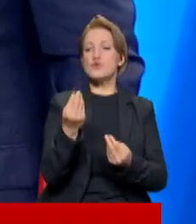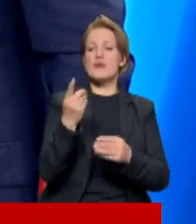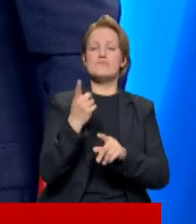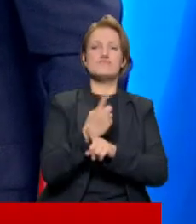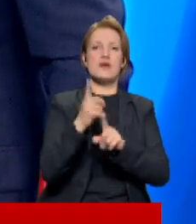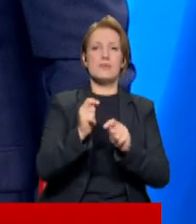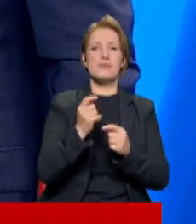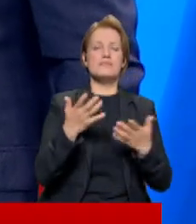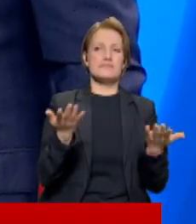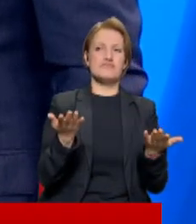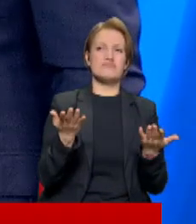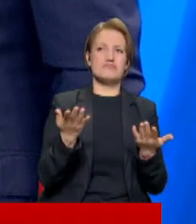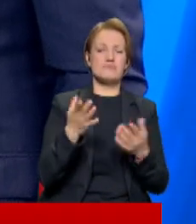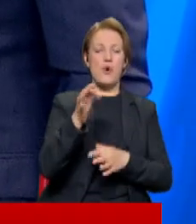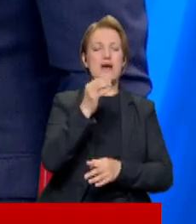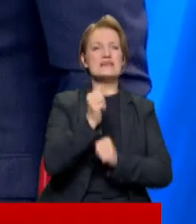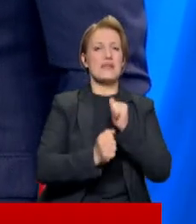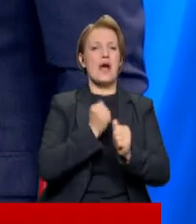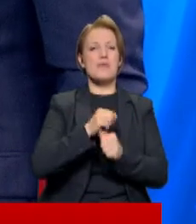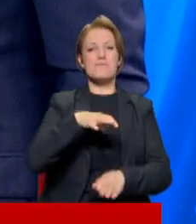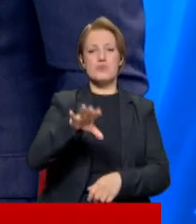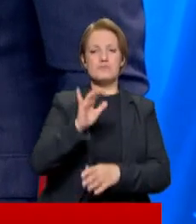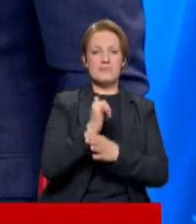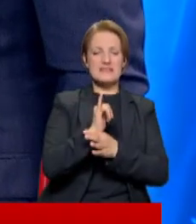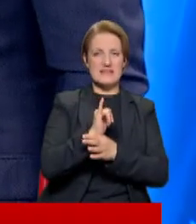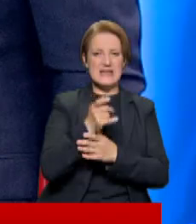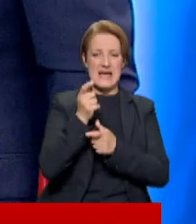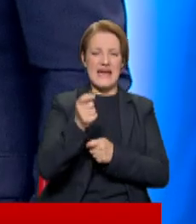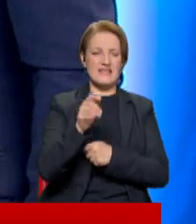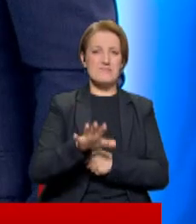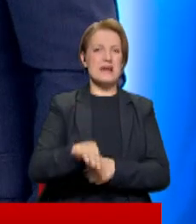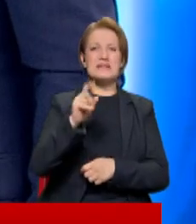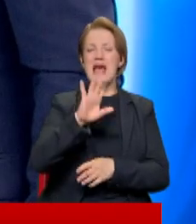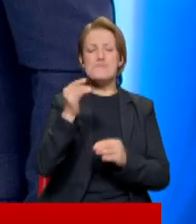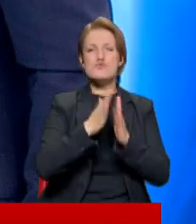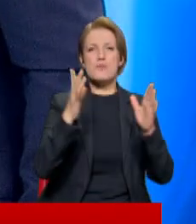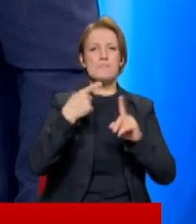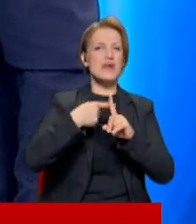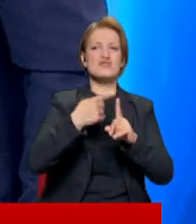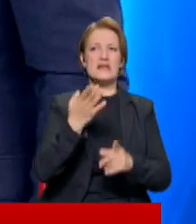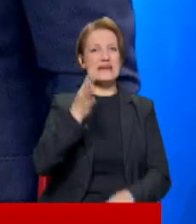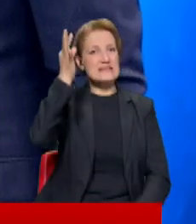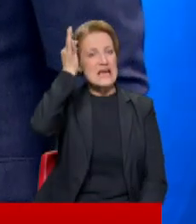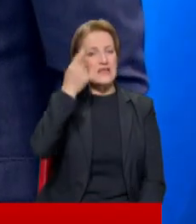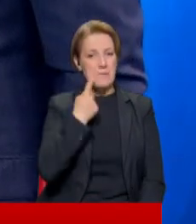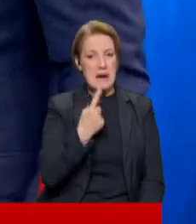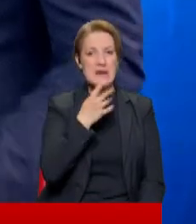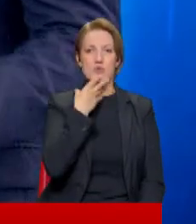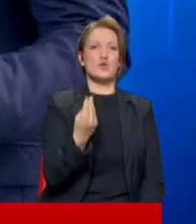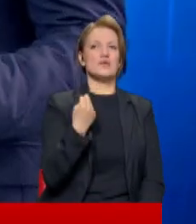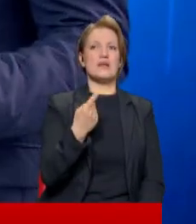teşvik veriyor ama Organize Sanayi bölgelerinde meslek eğitim Merkezlerindeki en büyük branş ne biliyor musunuz saç bakımı ve güzellik